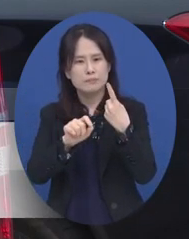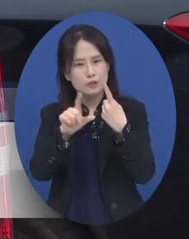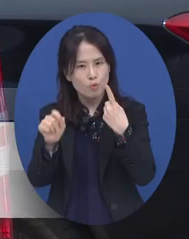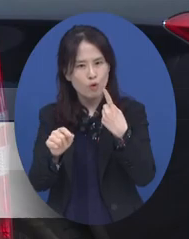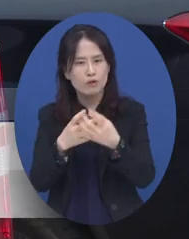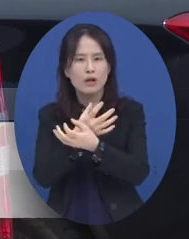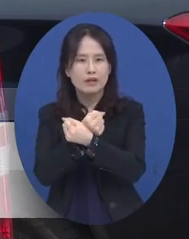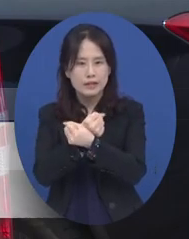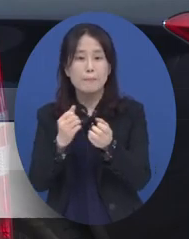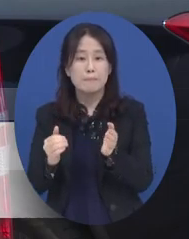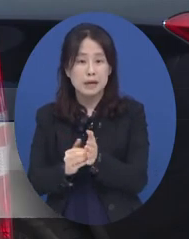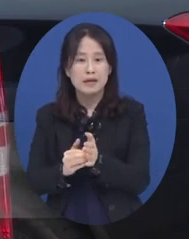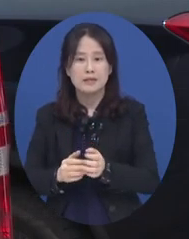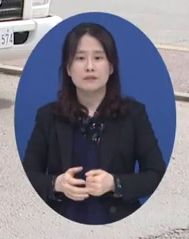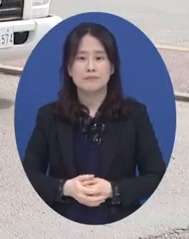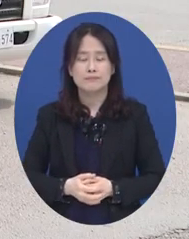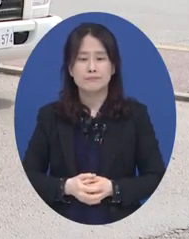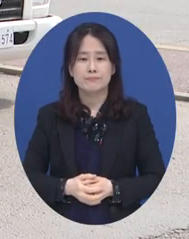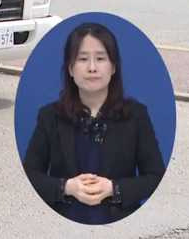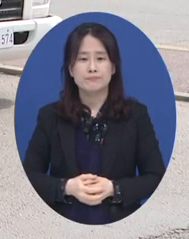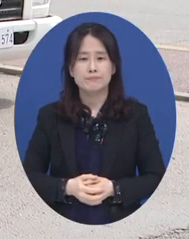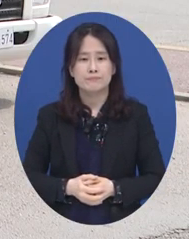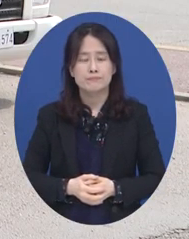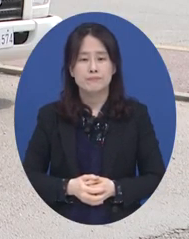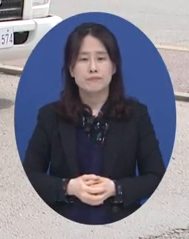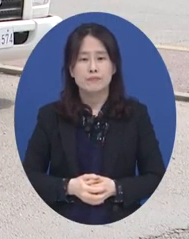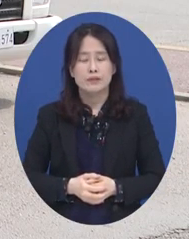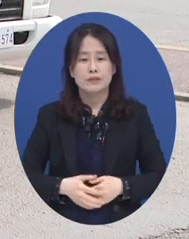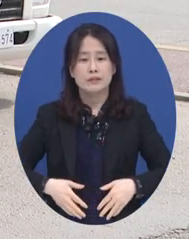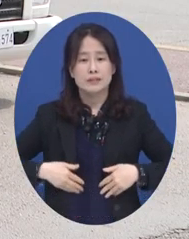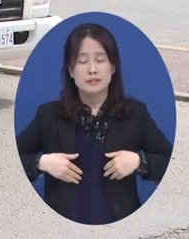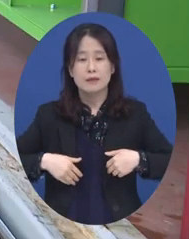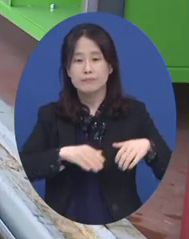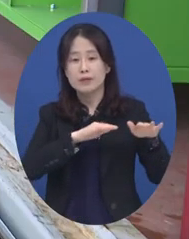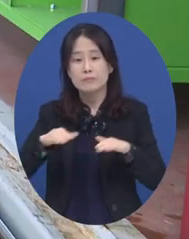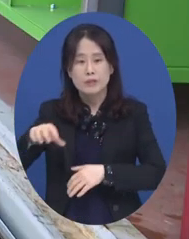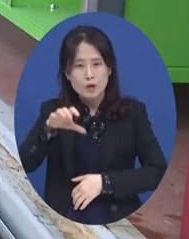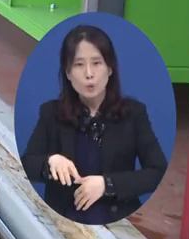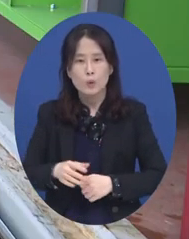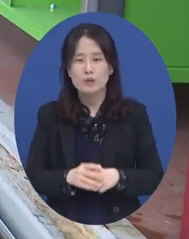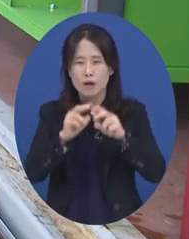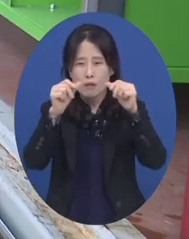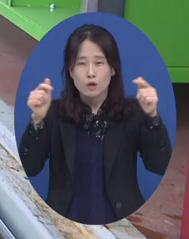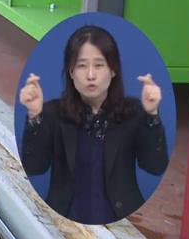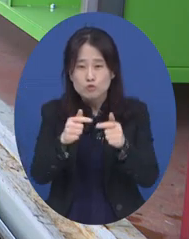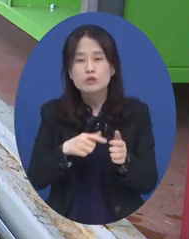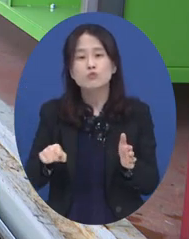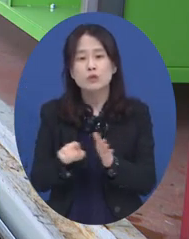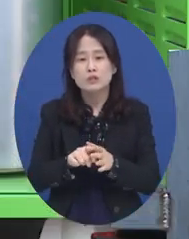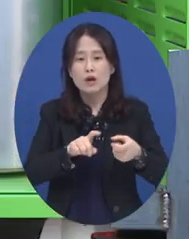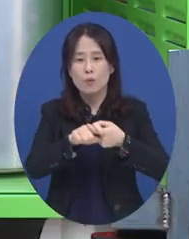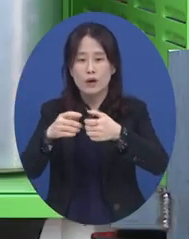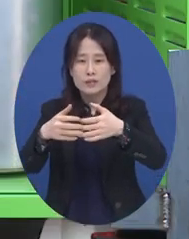11월에 협약을 체결했습니다. 경기도는 황해권 물류 중심지인 평택항의 미세먼지 저감을 위해